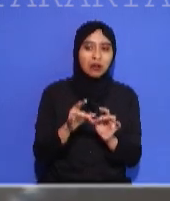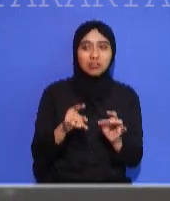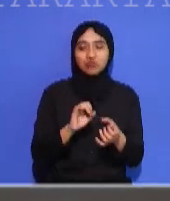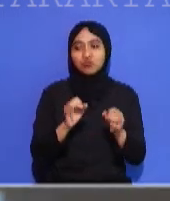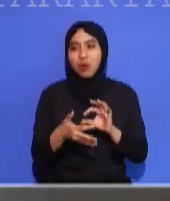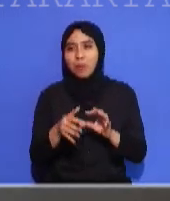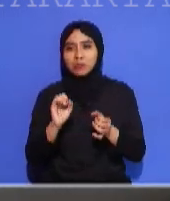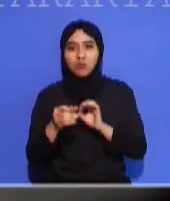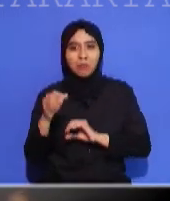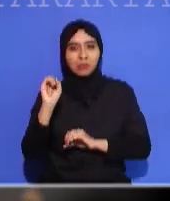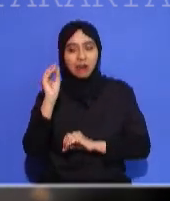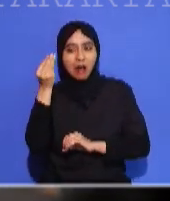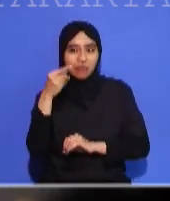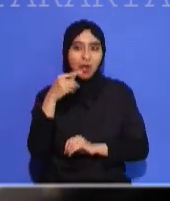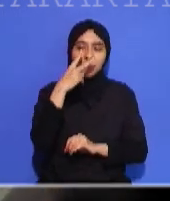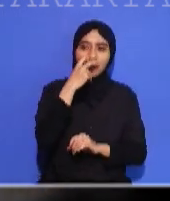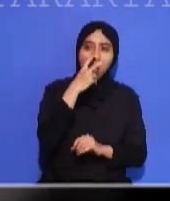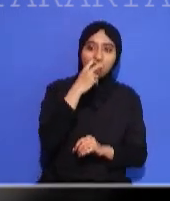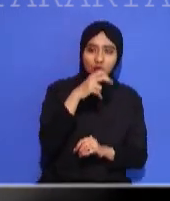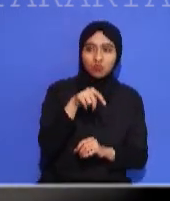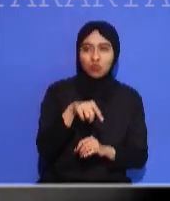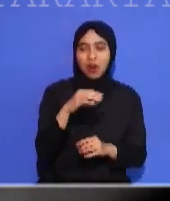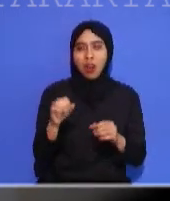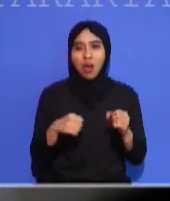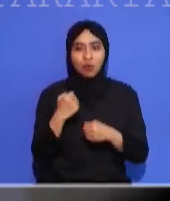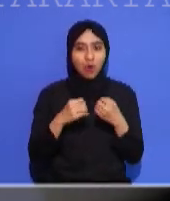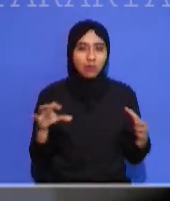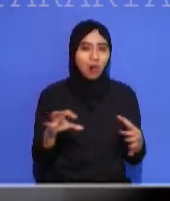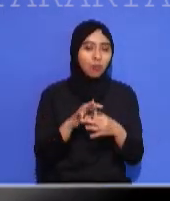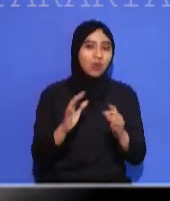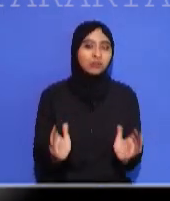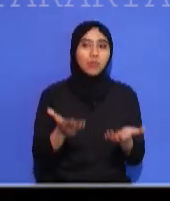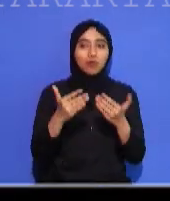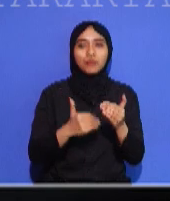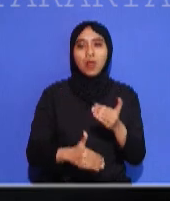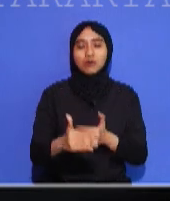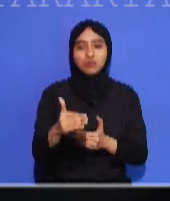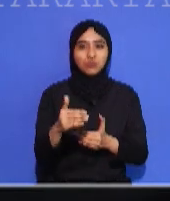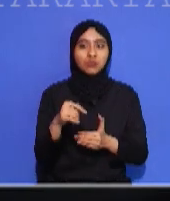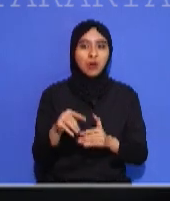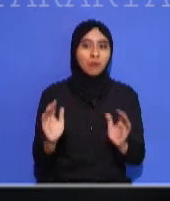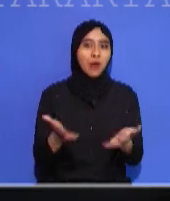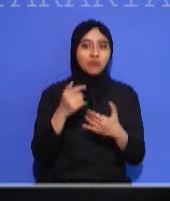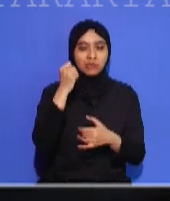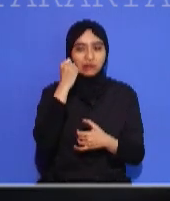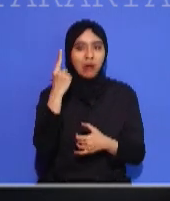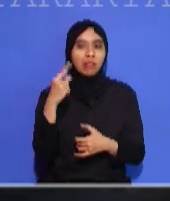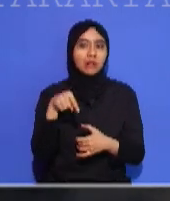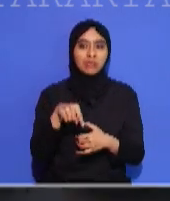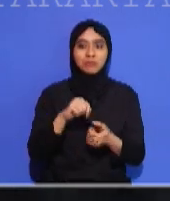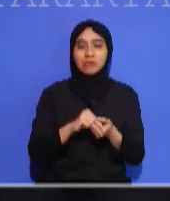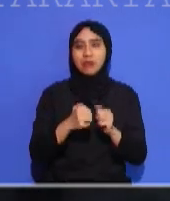dan Bandung dan bertujuan untuk memperkuat kolaborasi demi pembangunan berkelanjutan membangun kesadaran kesamaan masalah dan